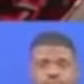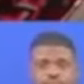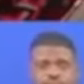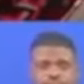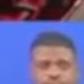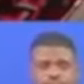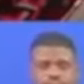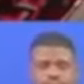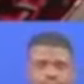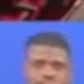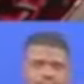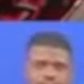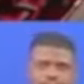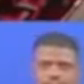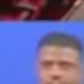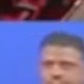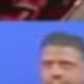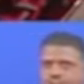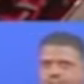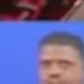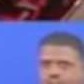Mheshimiwa Colonel Patrick Kenani Sawara Mtwara.